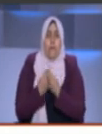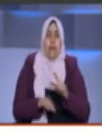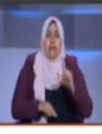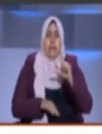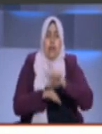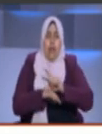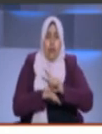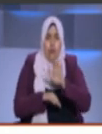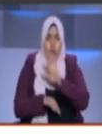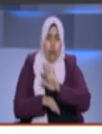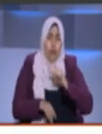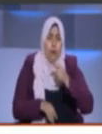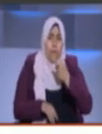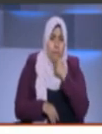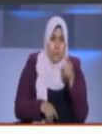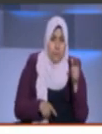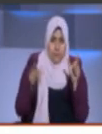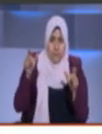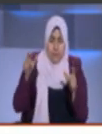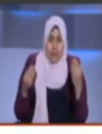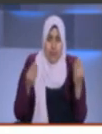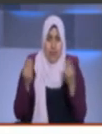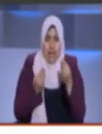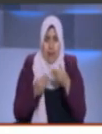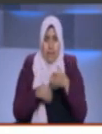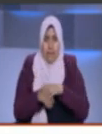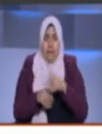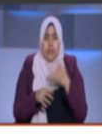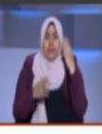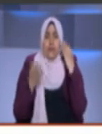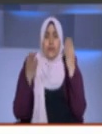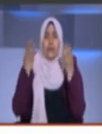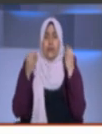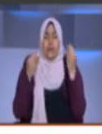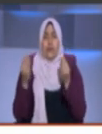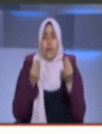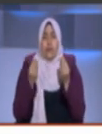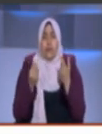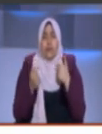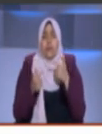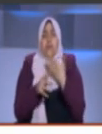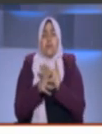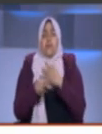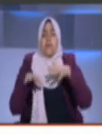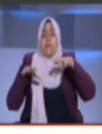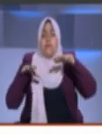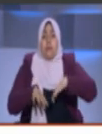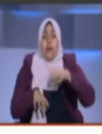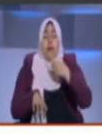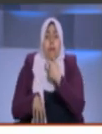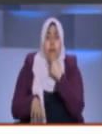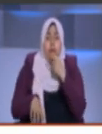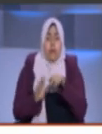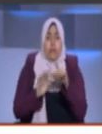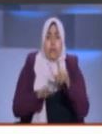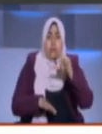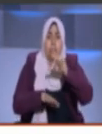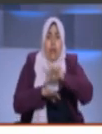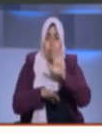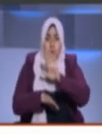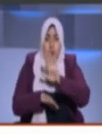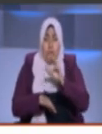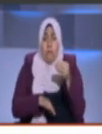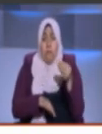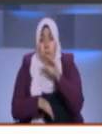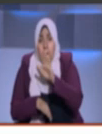وبريطانيا التي يعني تناقش بقاء بريطانيا في الاتحاد الأوروبي أو خروجها من الاتحاد